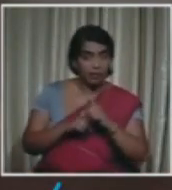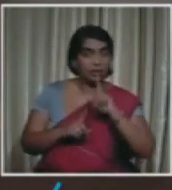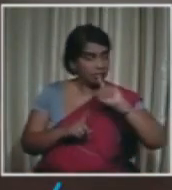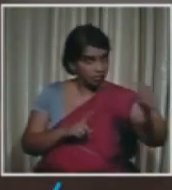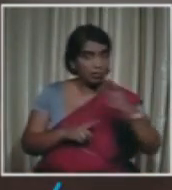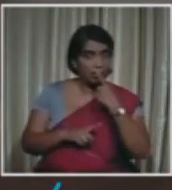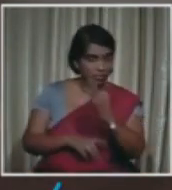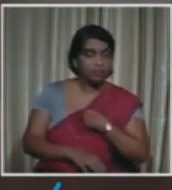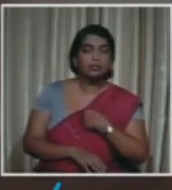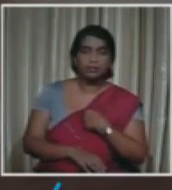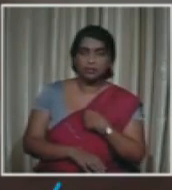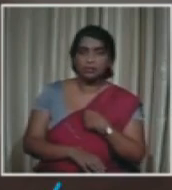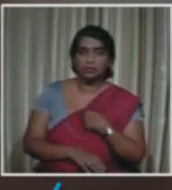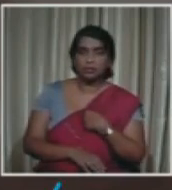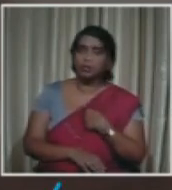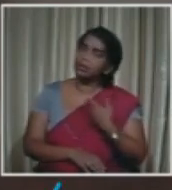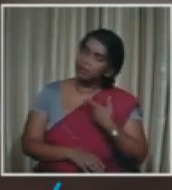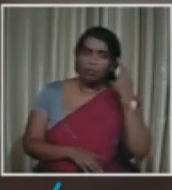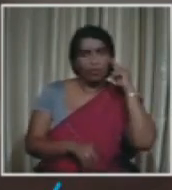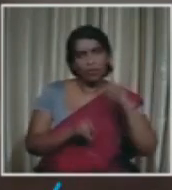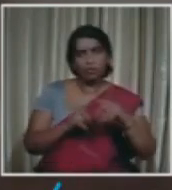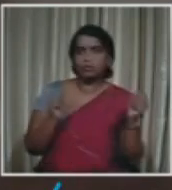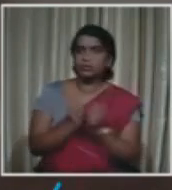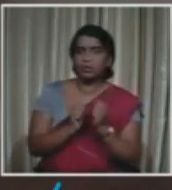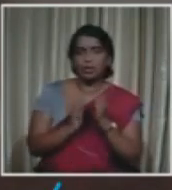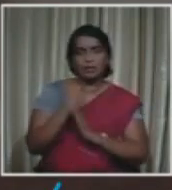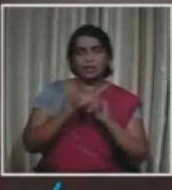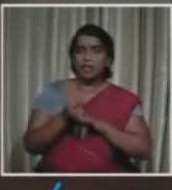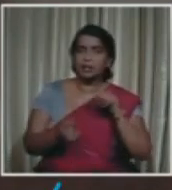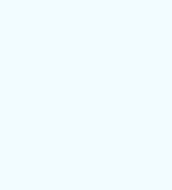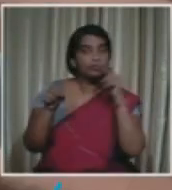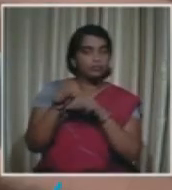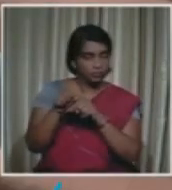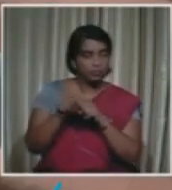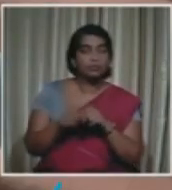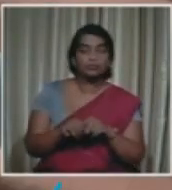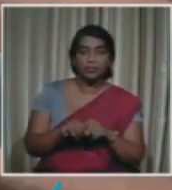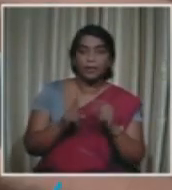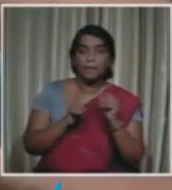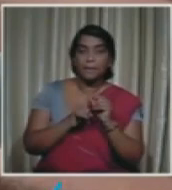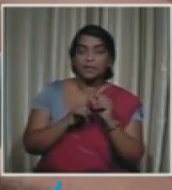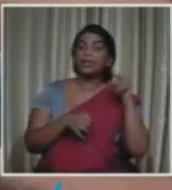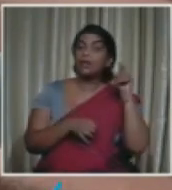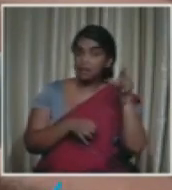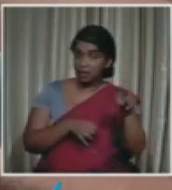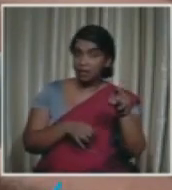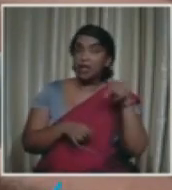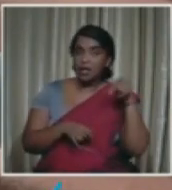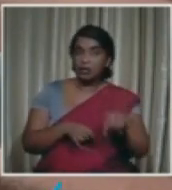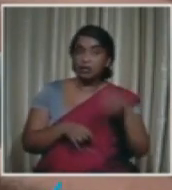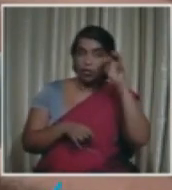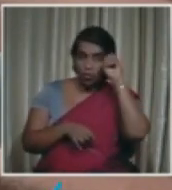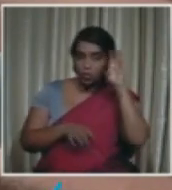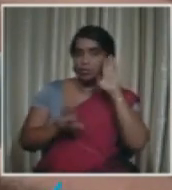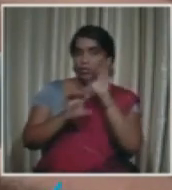දෙපාර්තමේන්තුවේ වෙනම එකක් කරන්න කියලා. මම ඒ සම්බන්ධවත් අමාත්‍යංශ ලේකම්තුමාව දැනුවත් කරන්න. ප්‍රසන්න රණතුංග මැතිතුමා අද උදේ